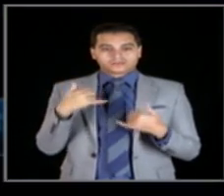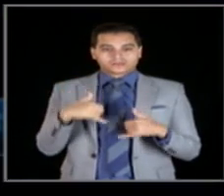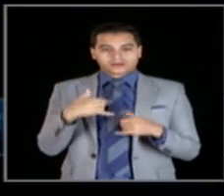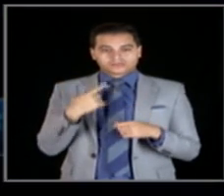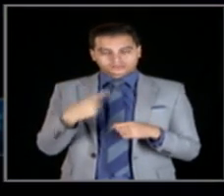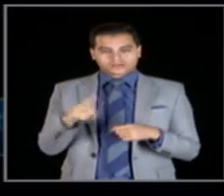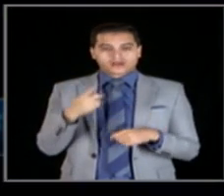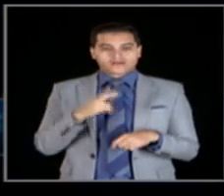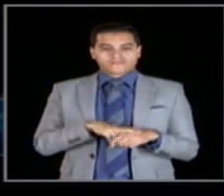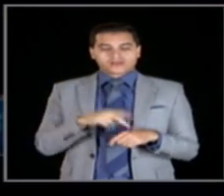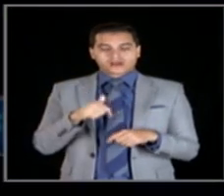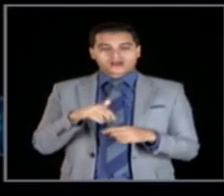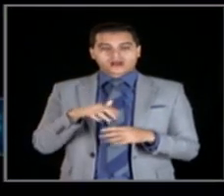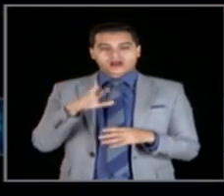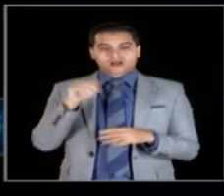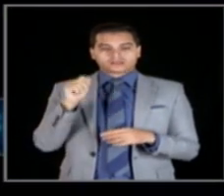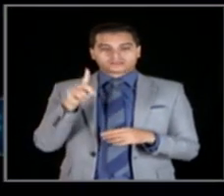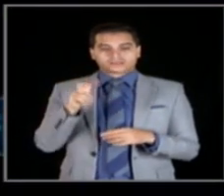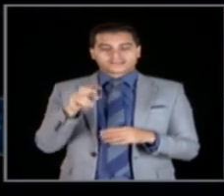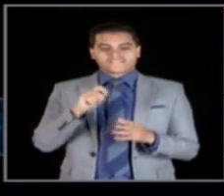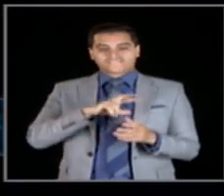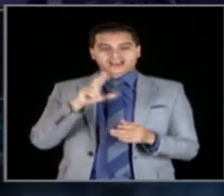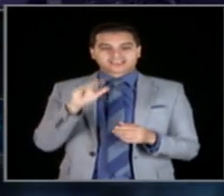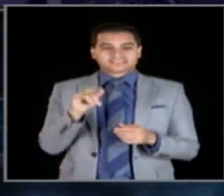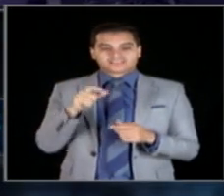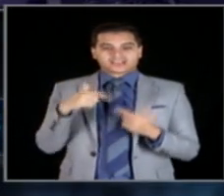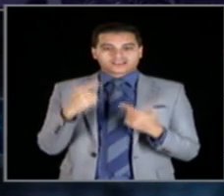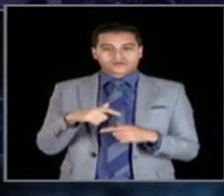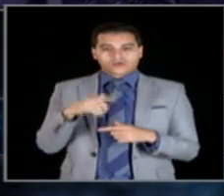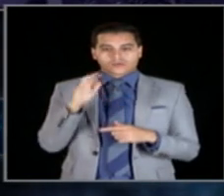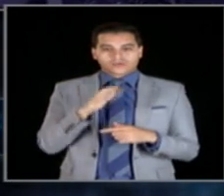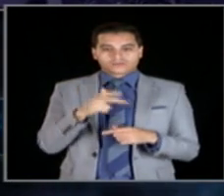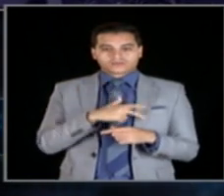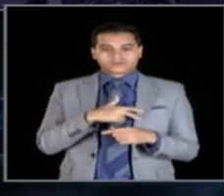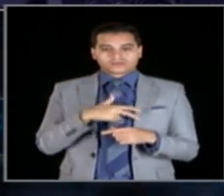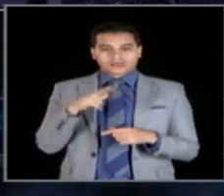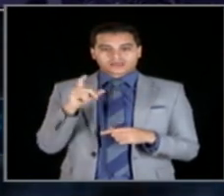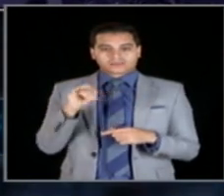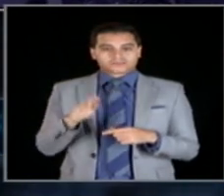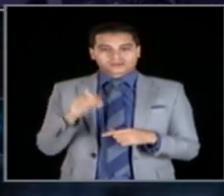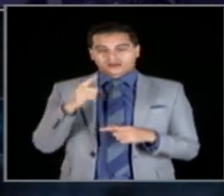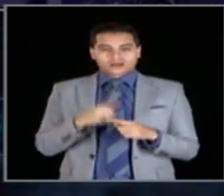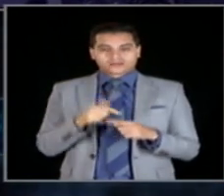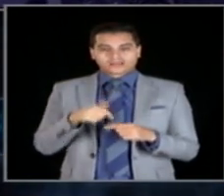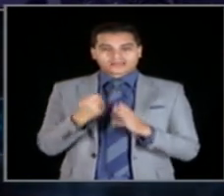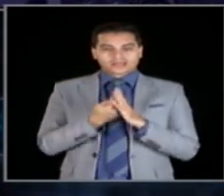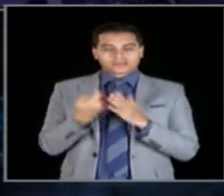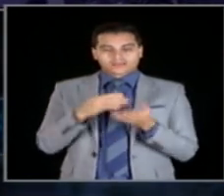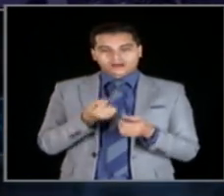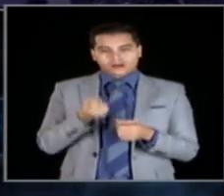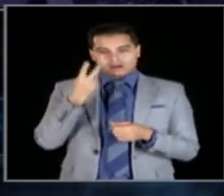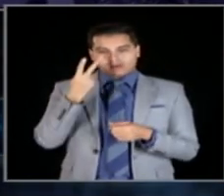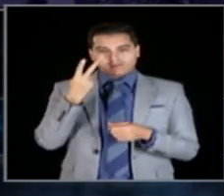الجزائر. صح. تقع هضبة بلاتين بإحدى الدول الأوروبية، فما هي؟ النمسا. غلط. كاتب راح المؤلف